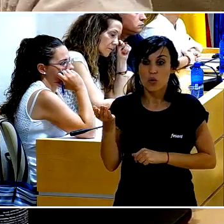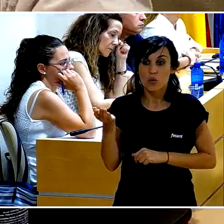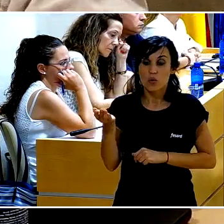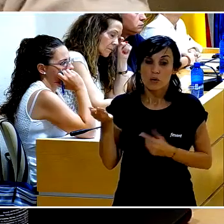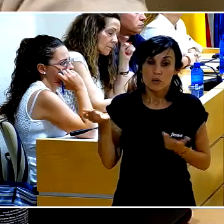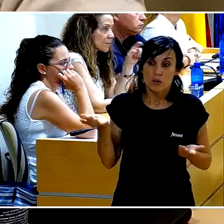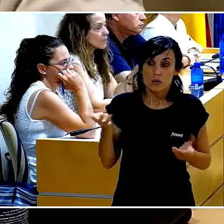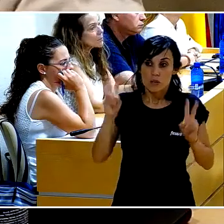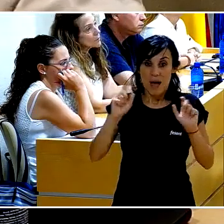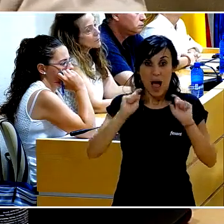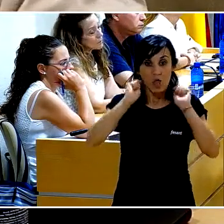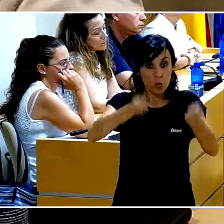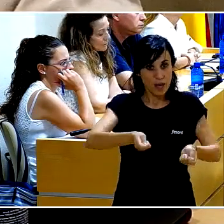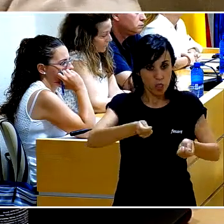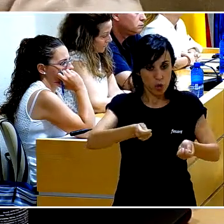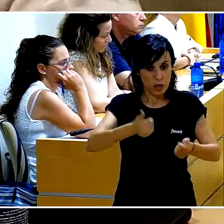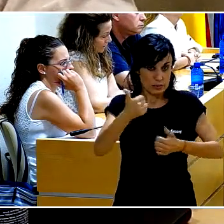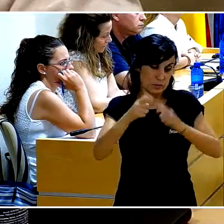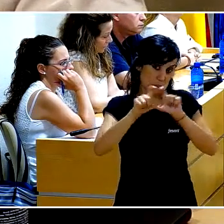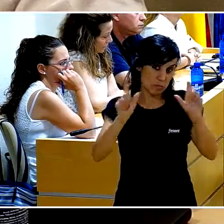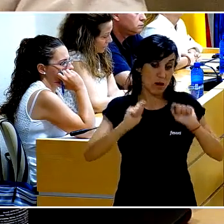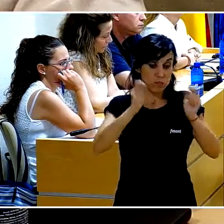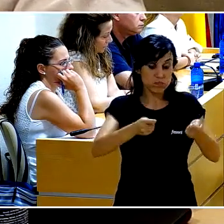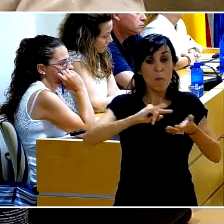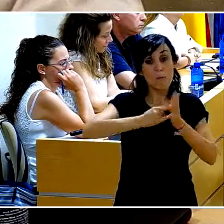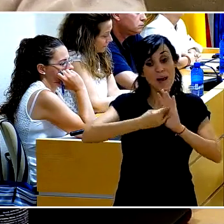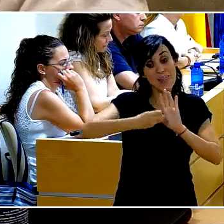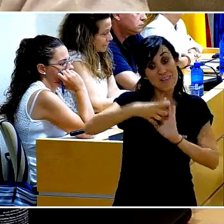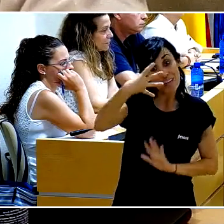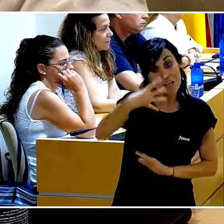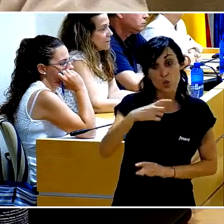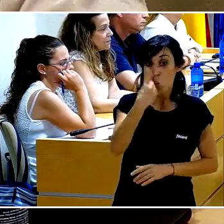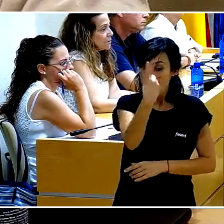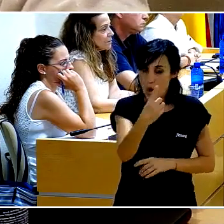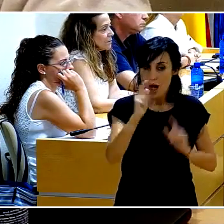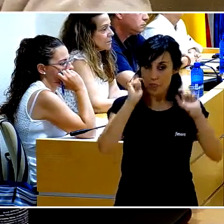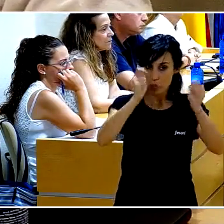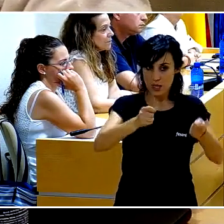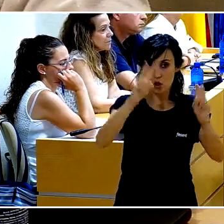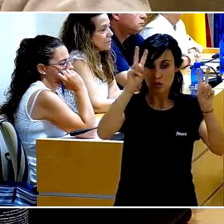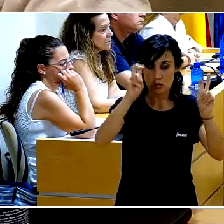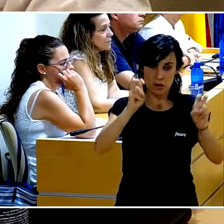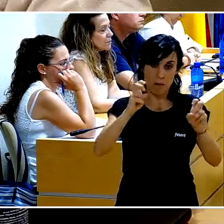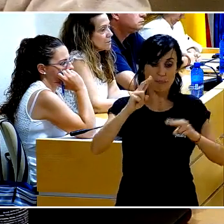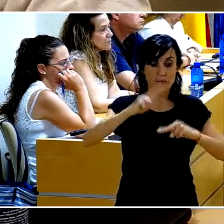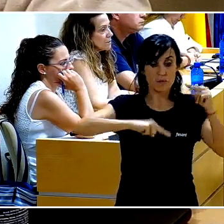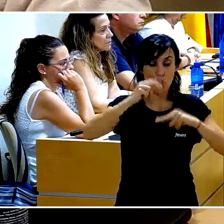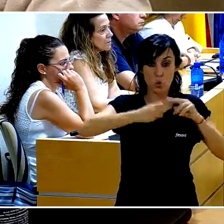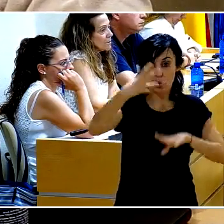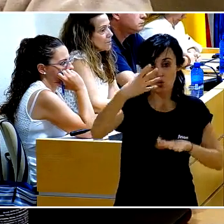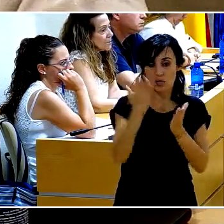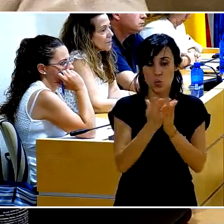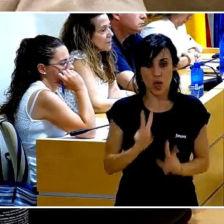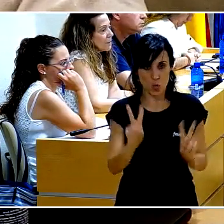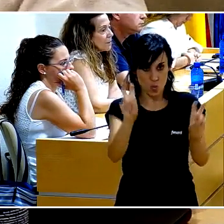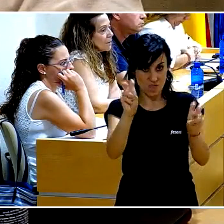entre les adjudicacions que volem que se facin des del pla edificant, una és la construcció d'una nova escola. I